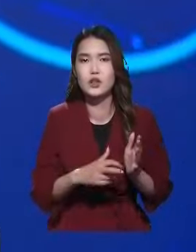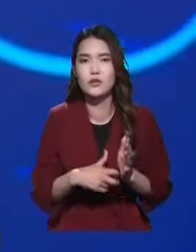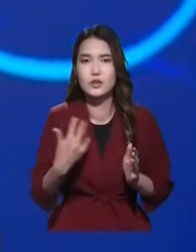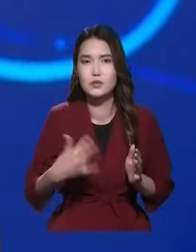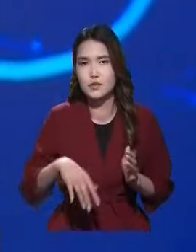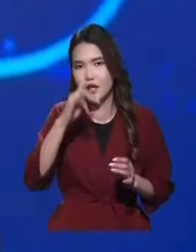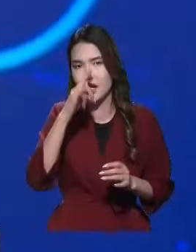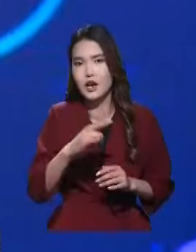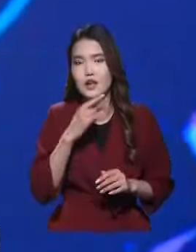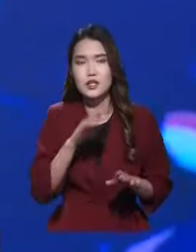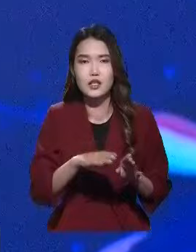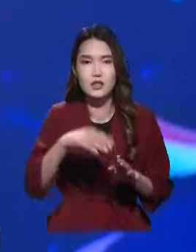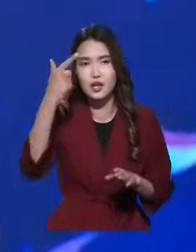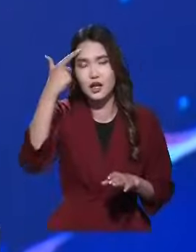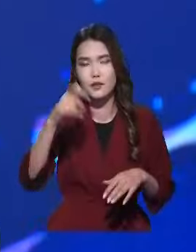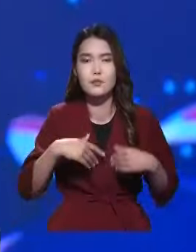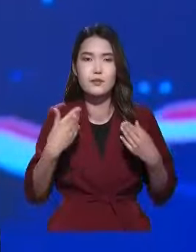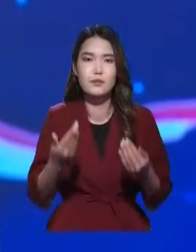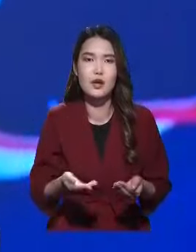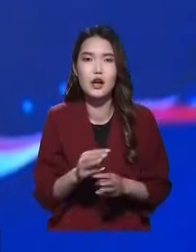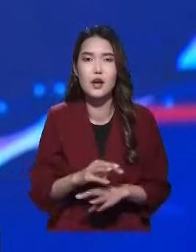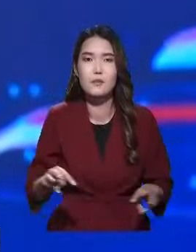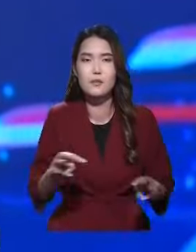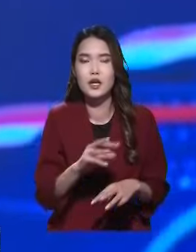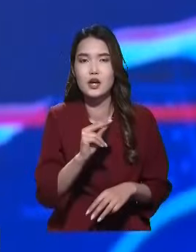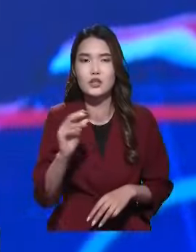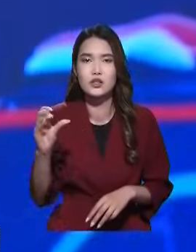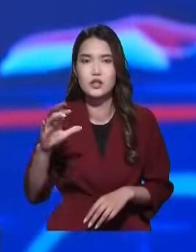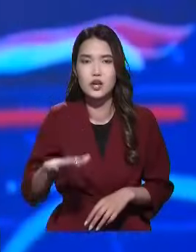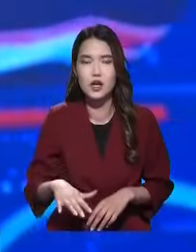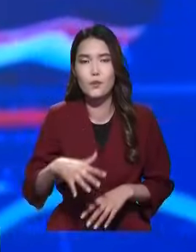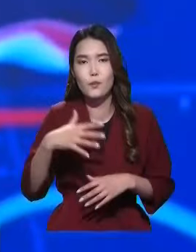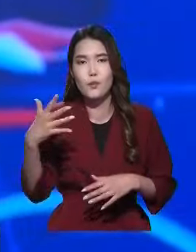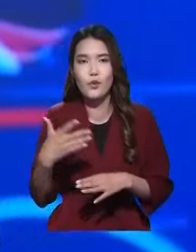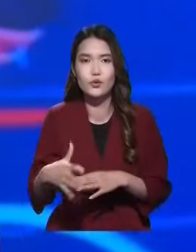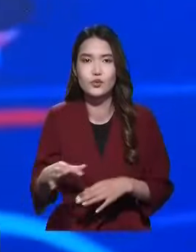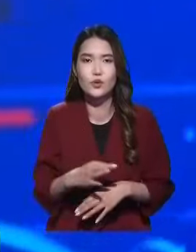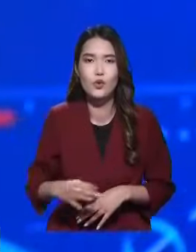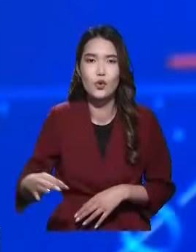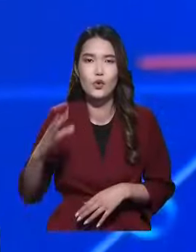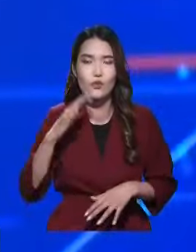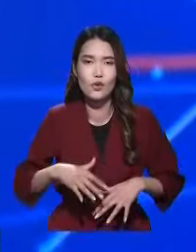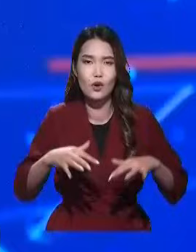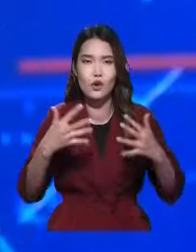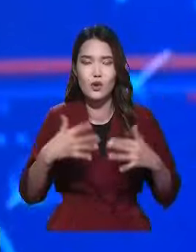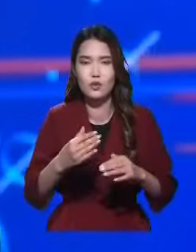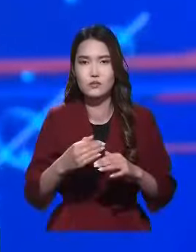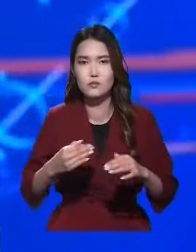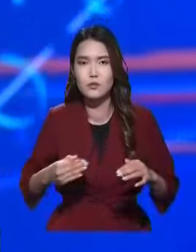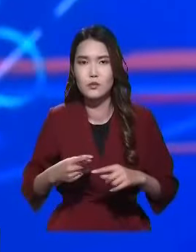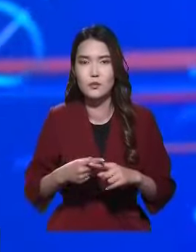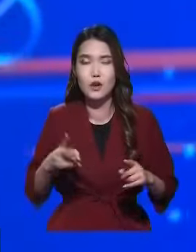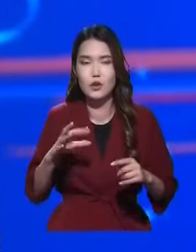8850 казахстанцев. Такими данными поделились в министерстве по чрезвычайным ситуациям. В большинстве областей наводнение уже отступило.